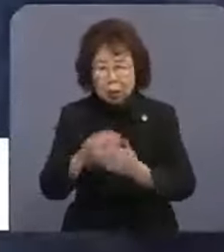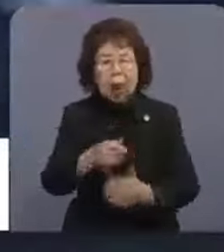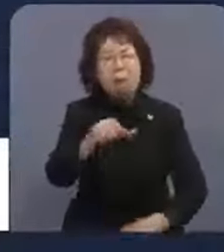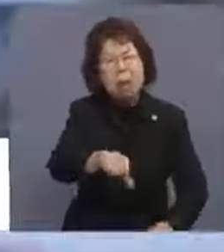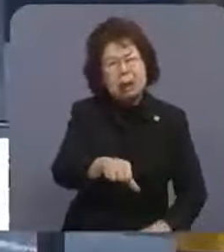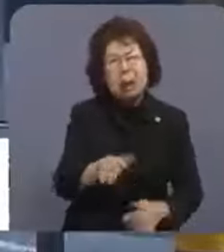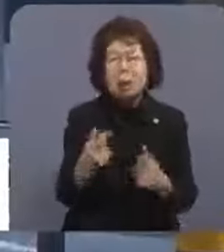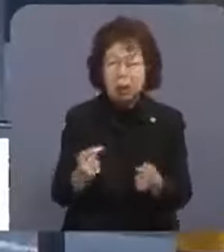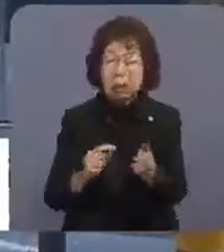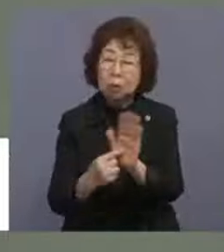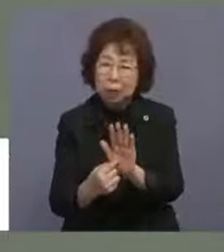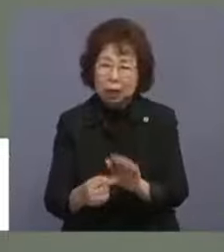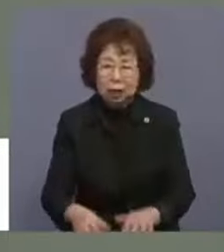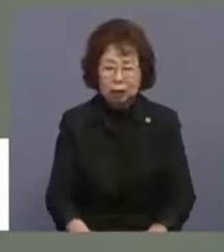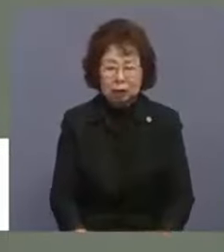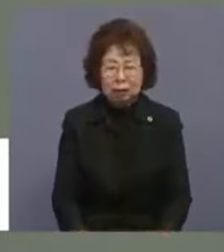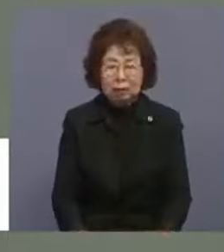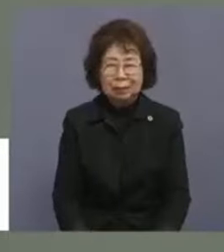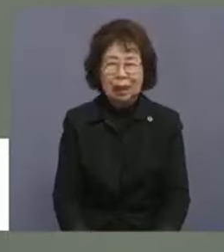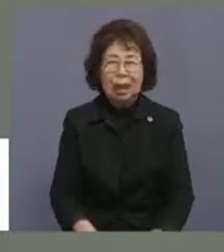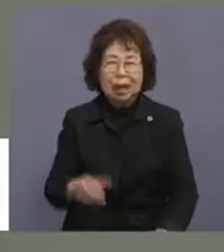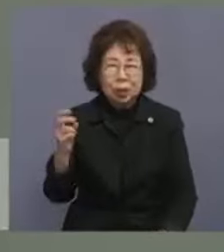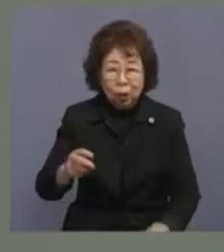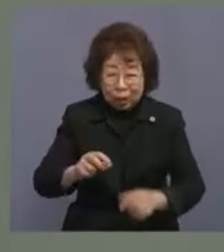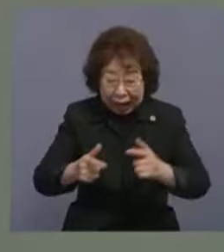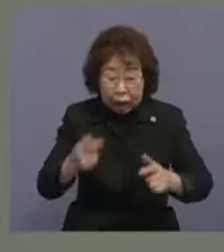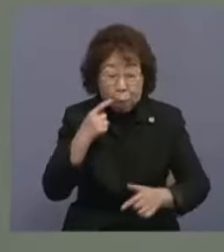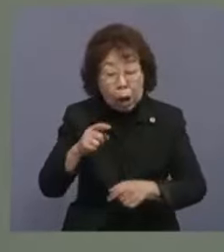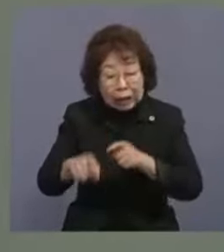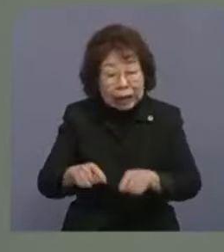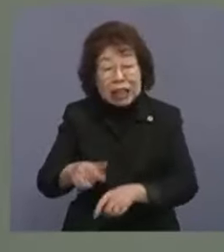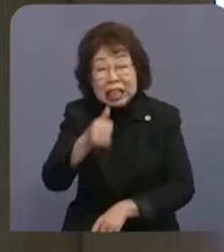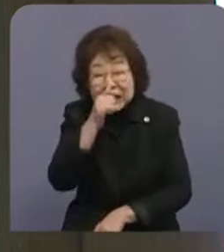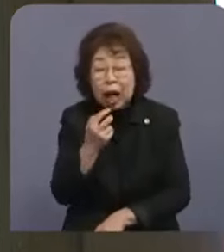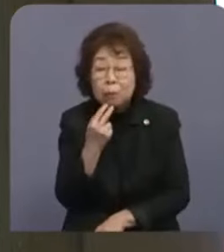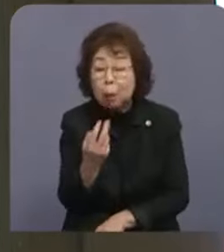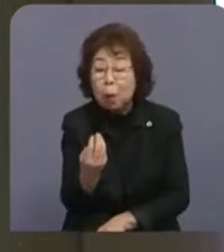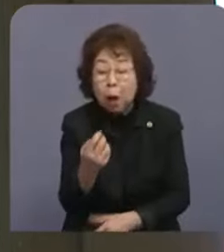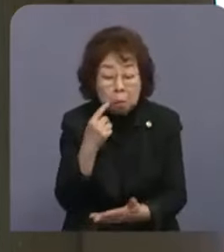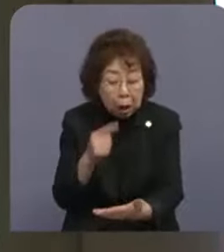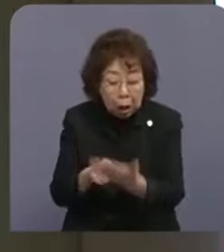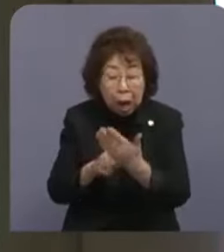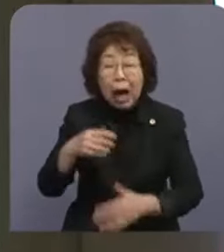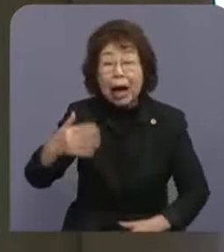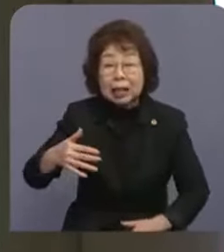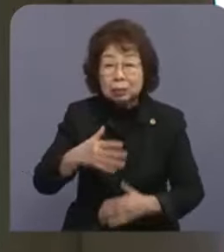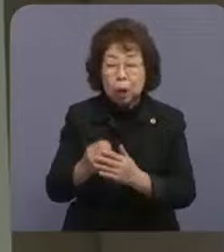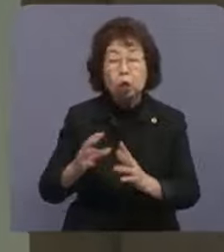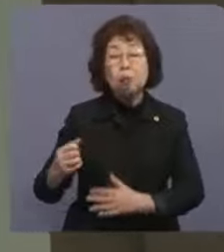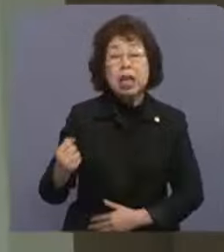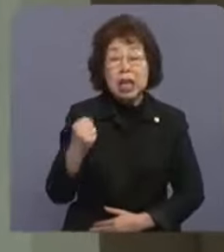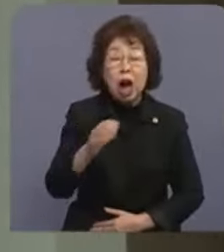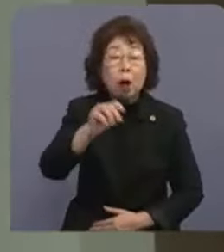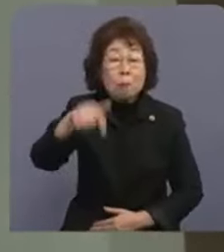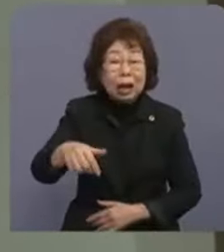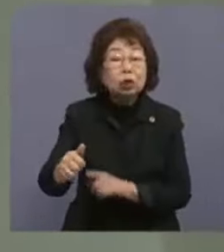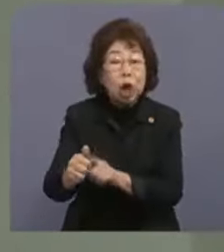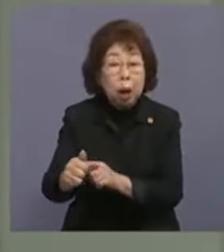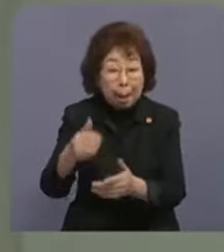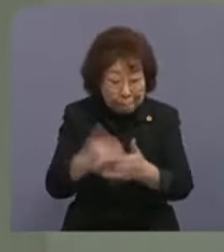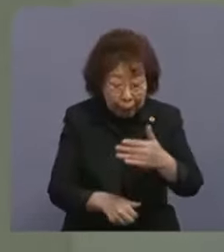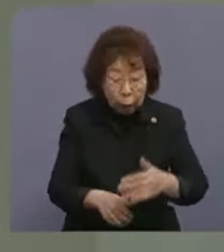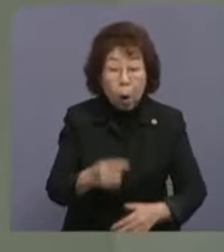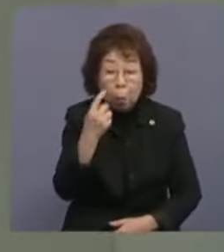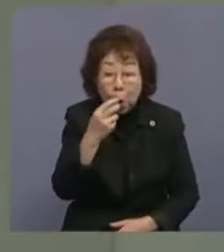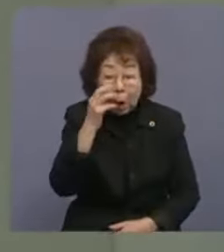반대했다고 해명했습니다. 한국 매니페스토 실천본부가 답변서를 제출하지 않은 국민의힘 박수영 의원을 빼고